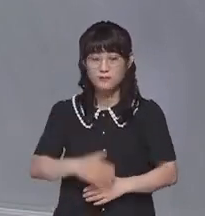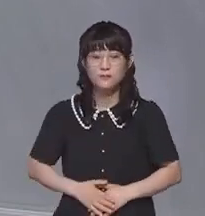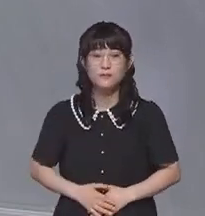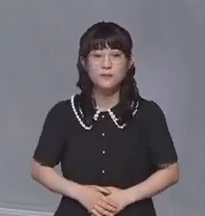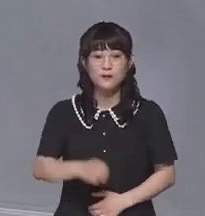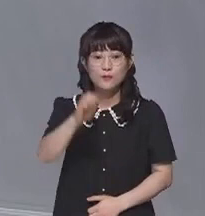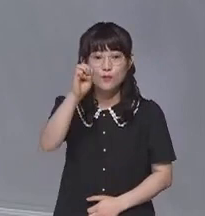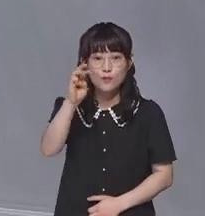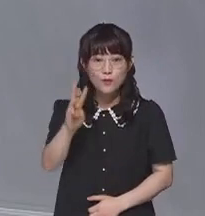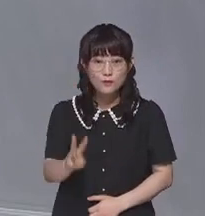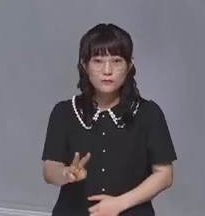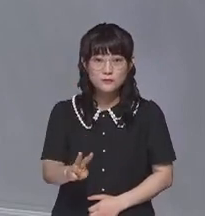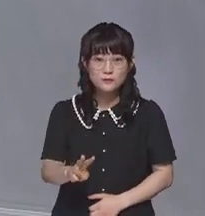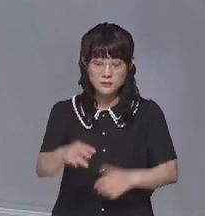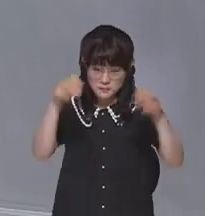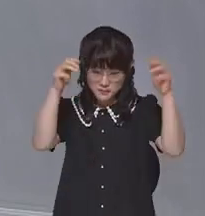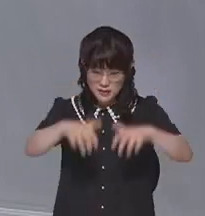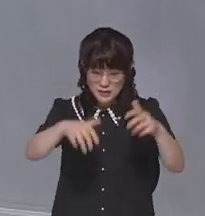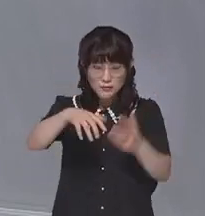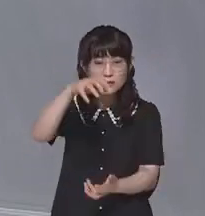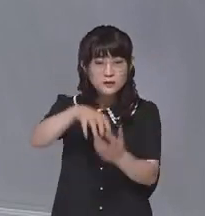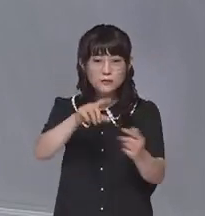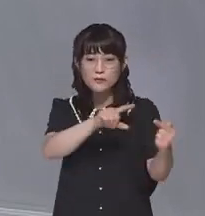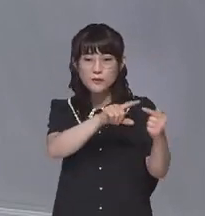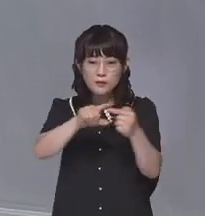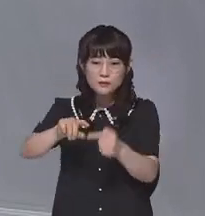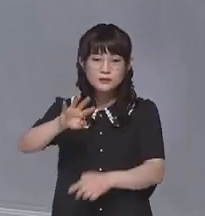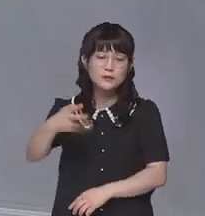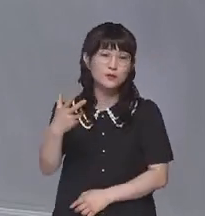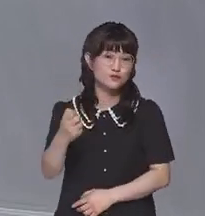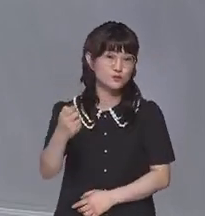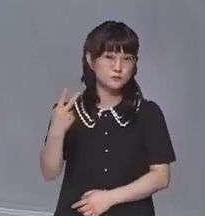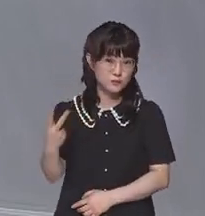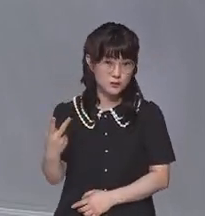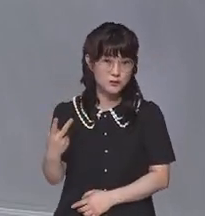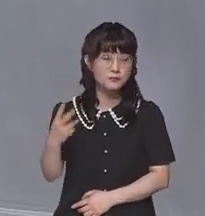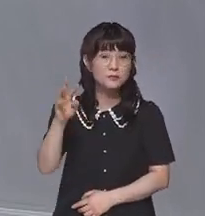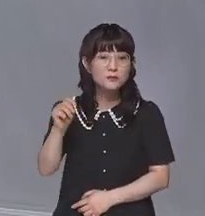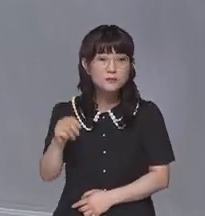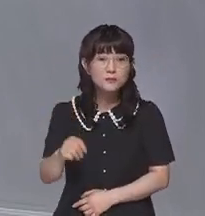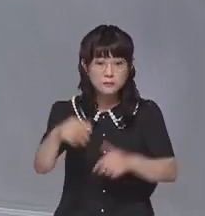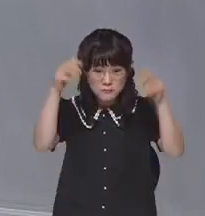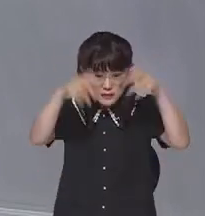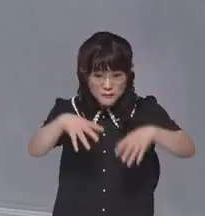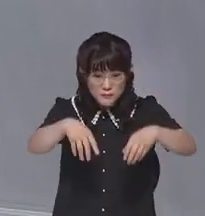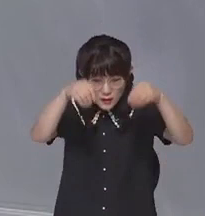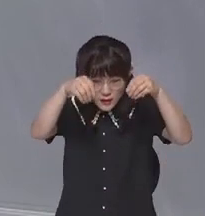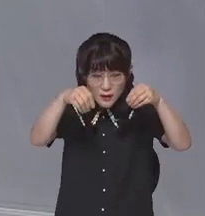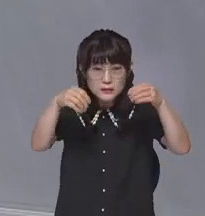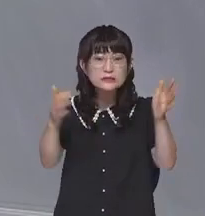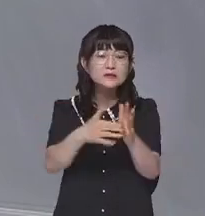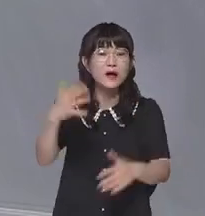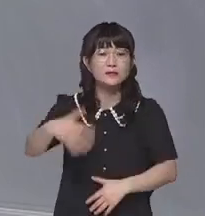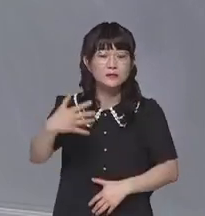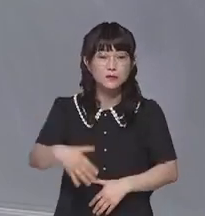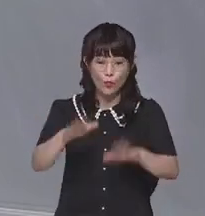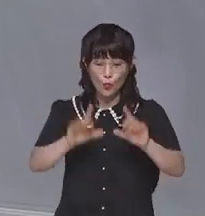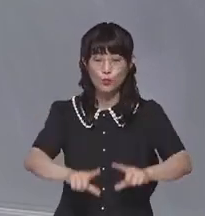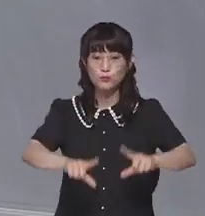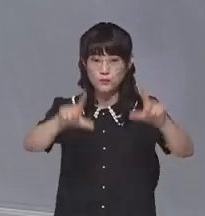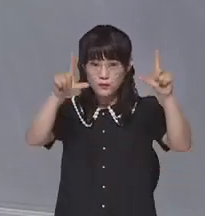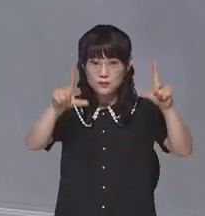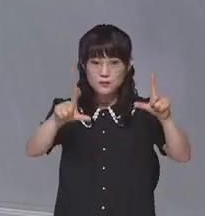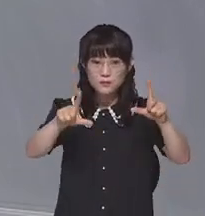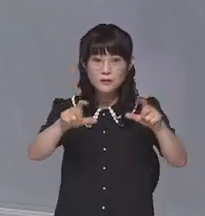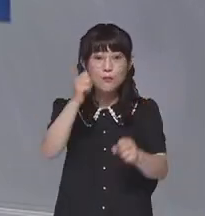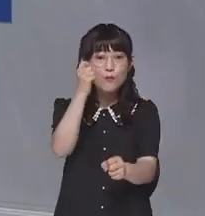광주의 장마철 평균 강수량은 362mm인데 아직 장마가 다 끝나지도 않은 올해의 경우